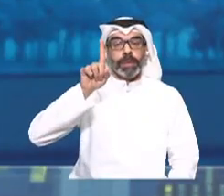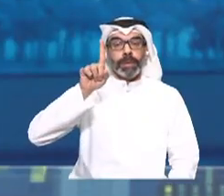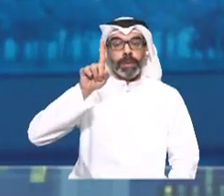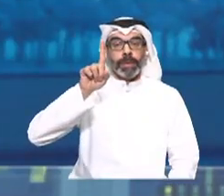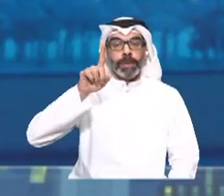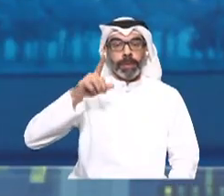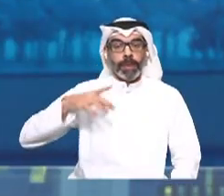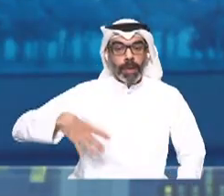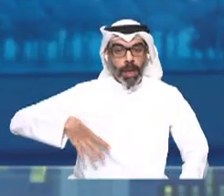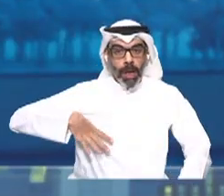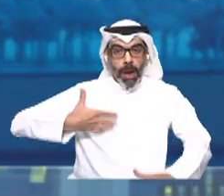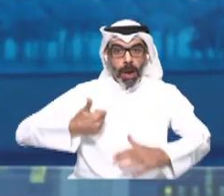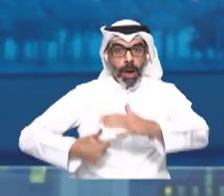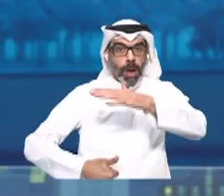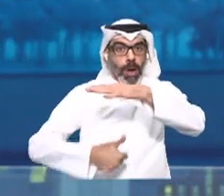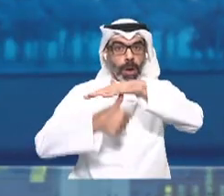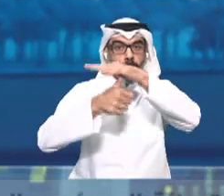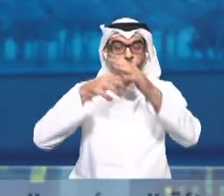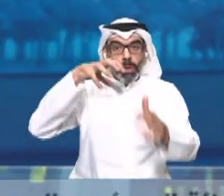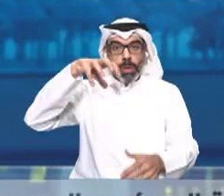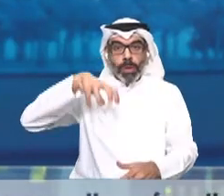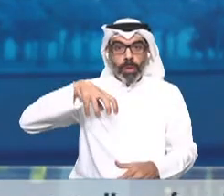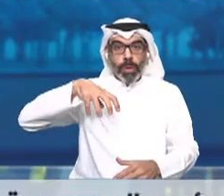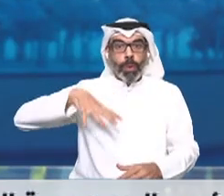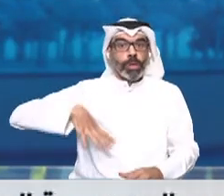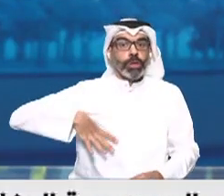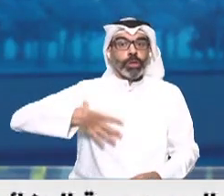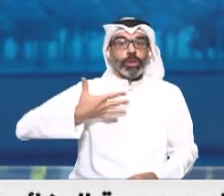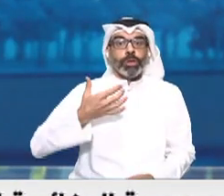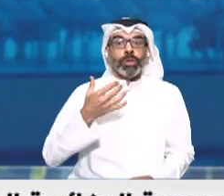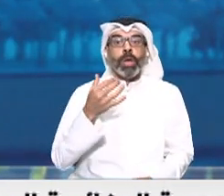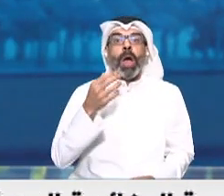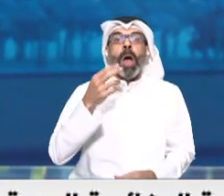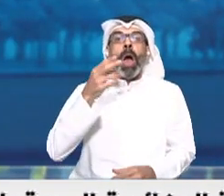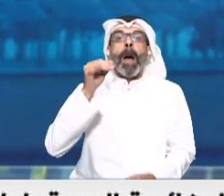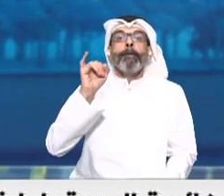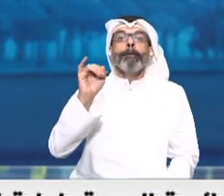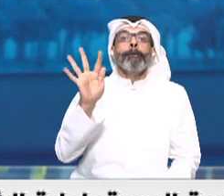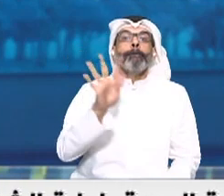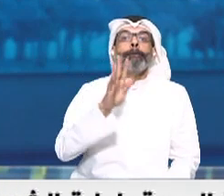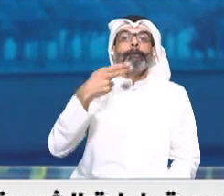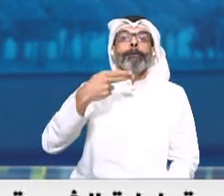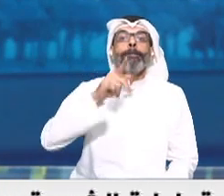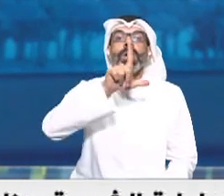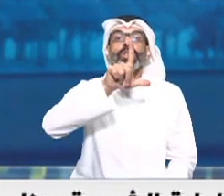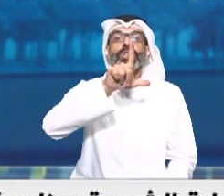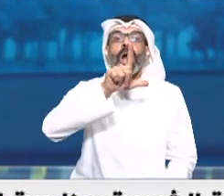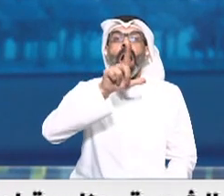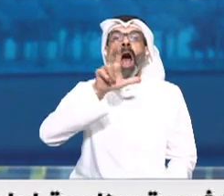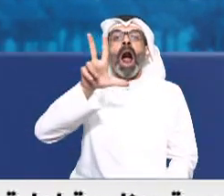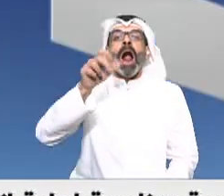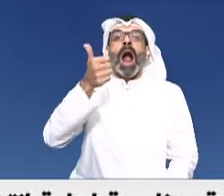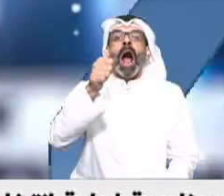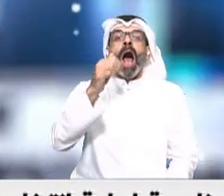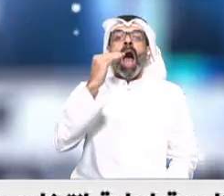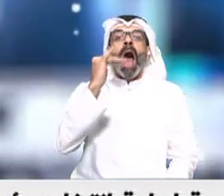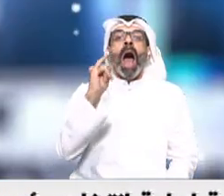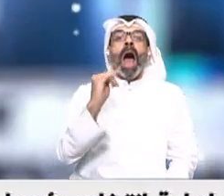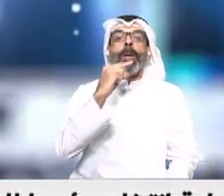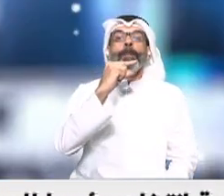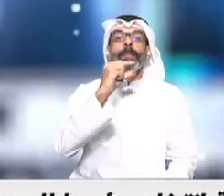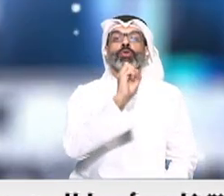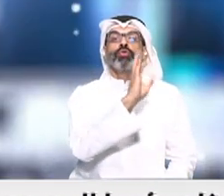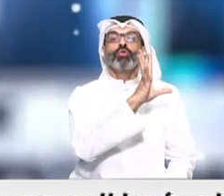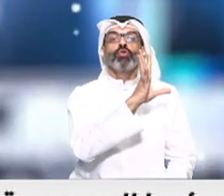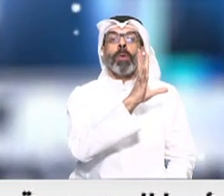بعث حضره صاحب السمو امير البلاد الشيخ مشعل الاحمد الجابر الصباح حفظه الله ورعاه ببرق تهنيه الى اخيه